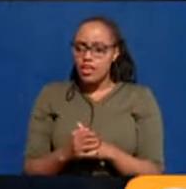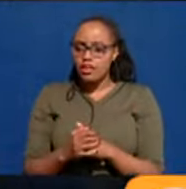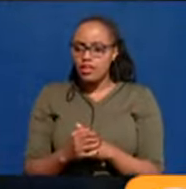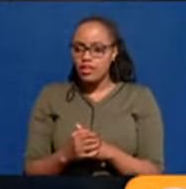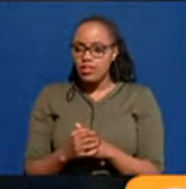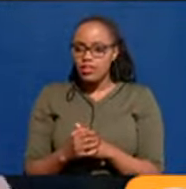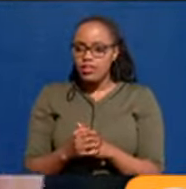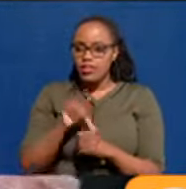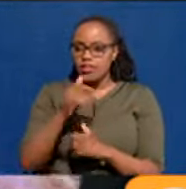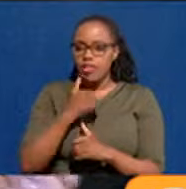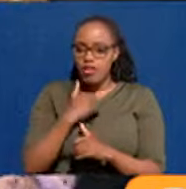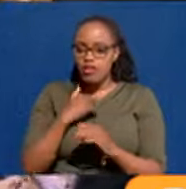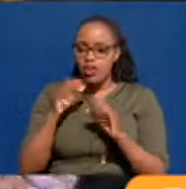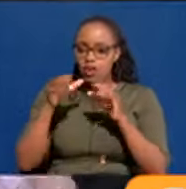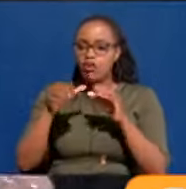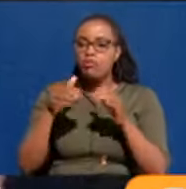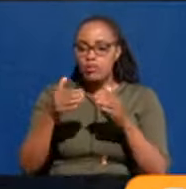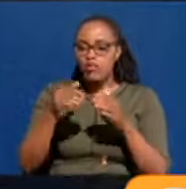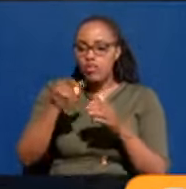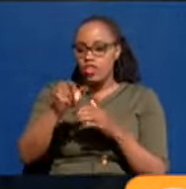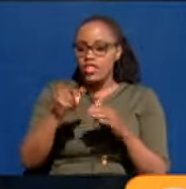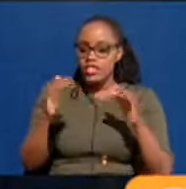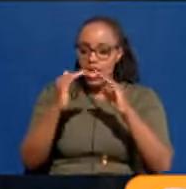Kuna iyo deposit ya hizo nyumba.